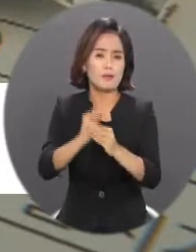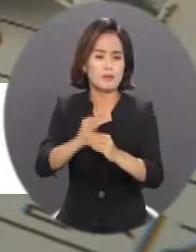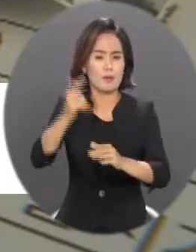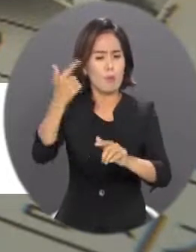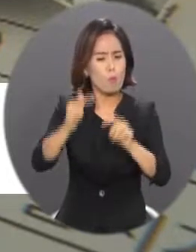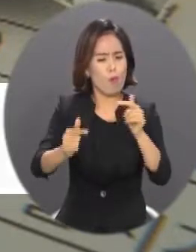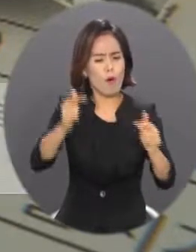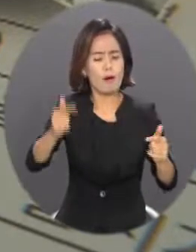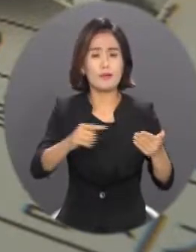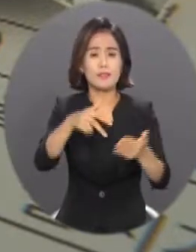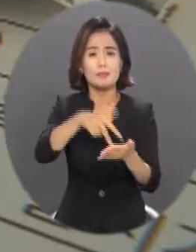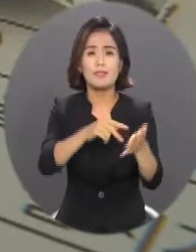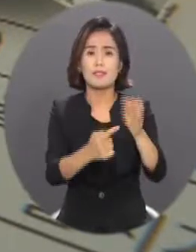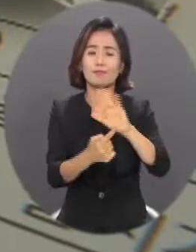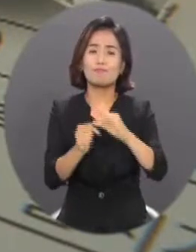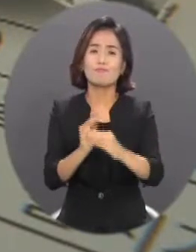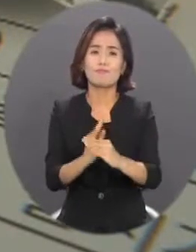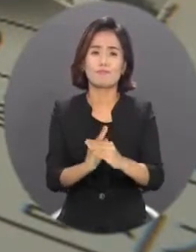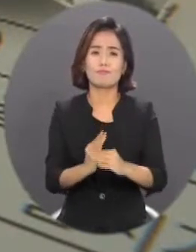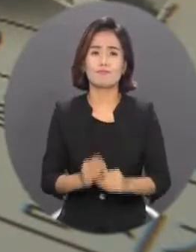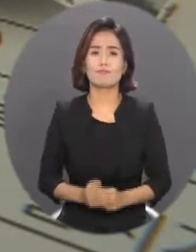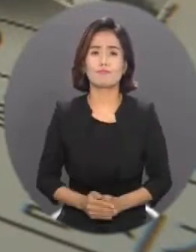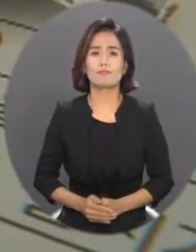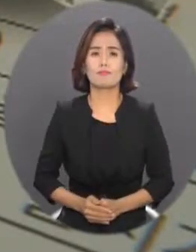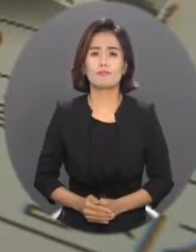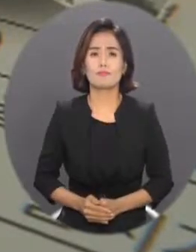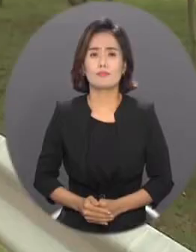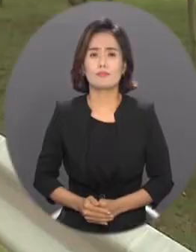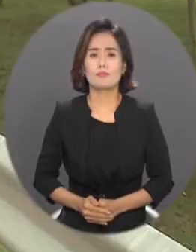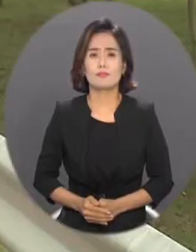반응이 엇갈리고 있습니다. 김영찬 기자가 취재했습니다.